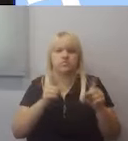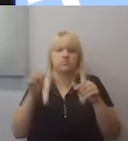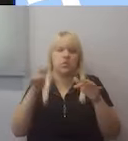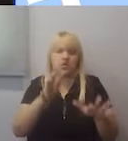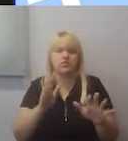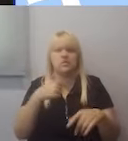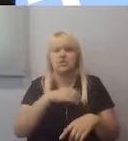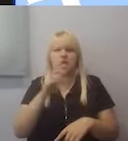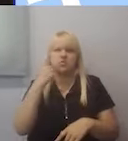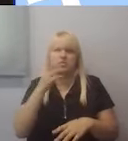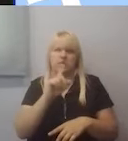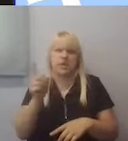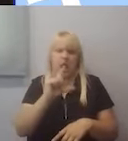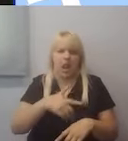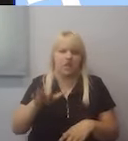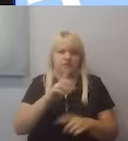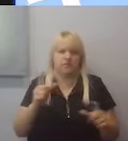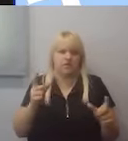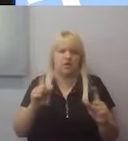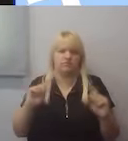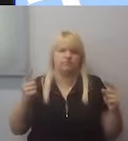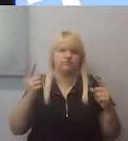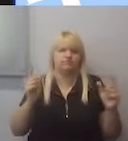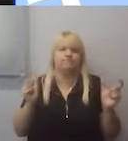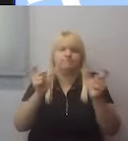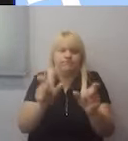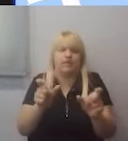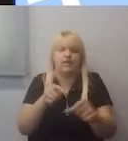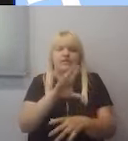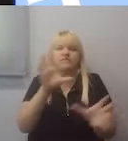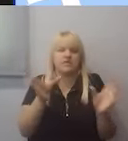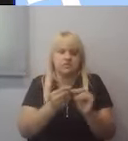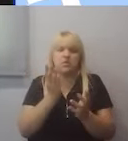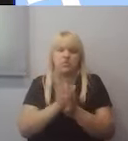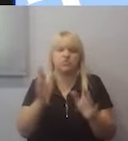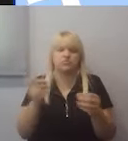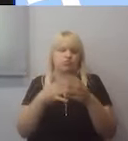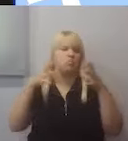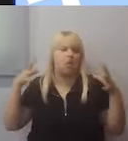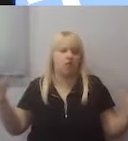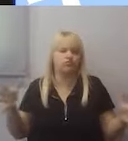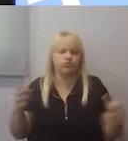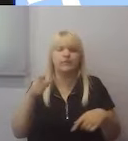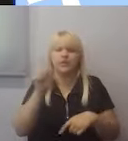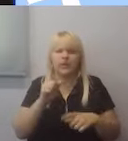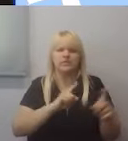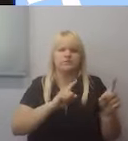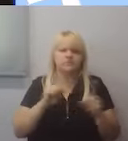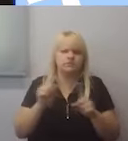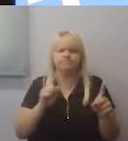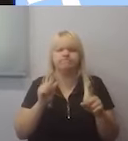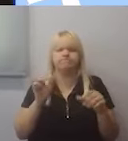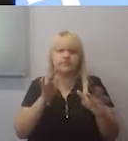tikai latvijā ja tas vispār notiks tas būs pietiekami plaši ir mehānismi caur kuriem var